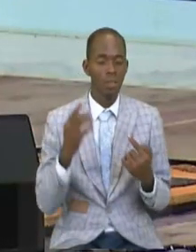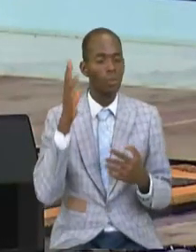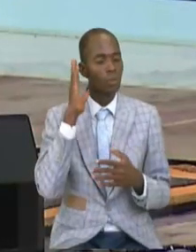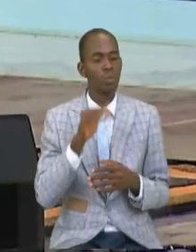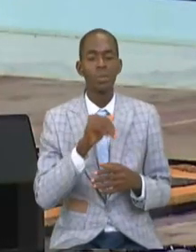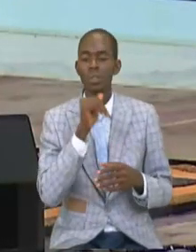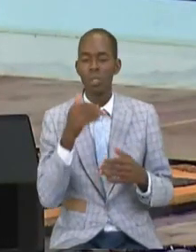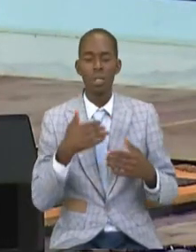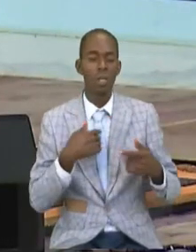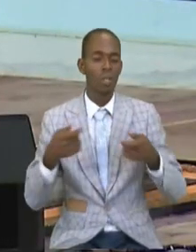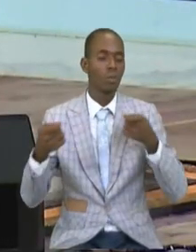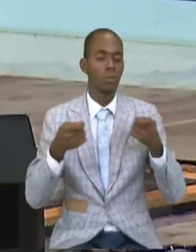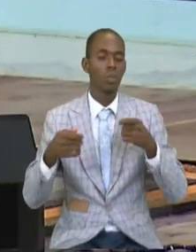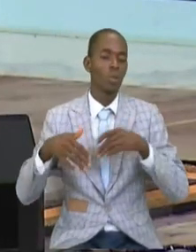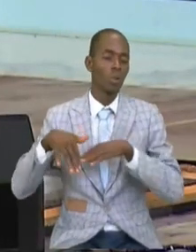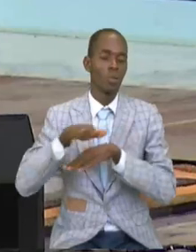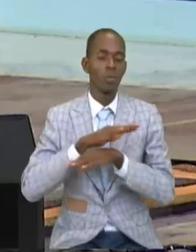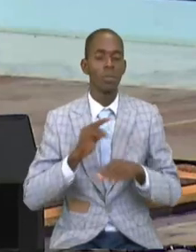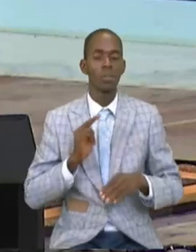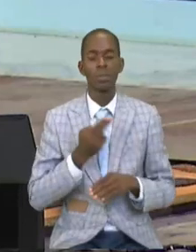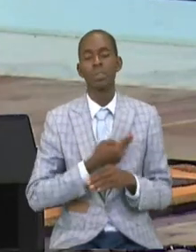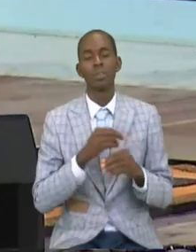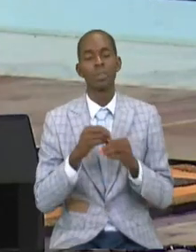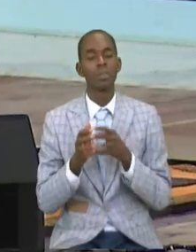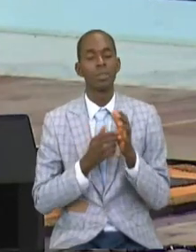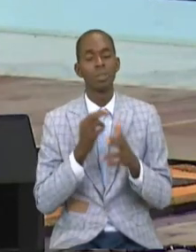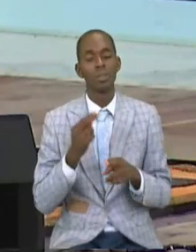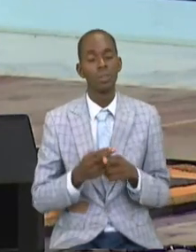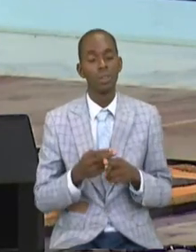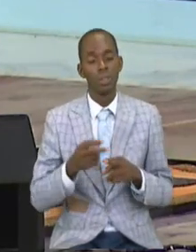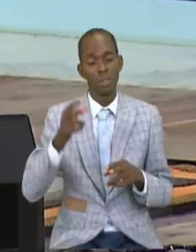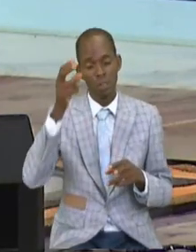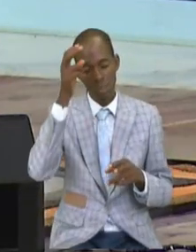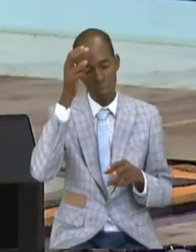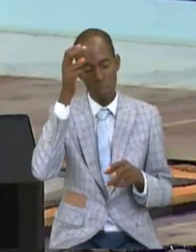Le péché n'aura plus la domination sur nous.